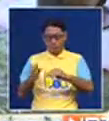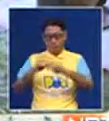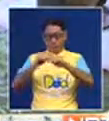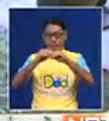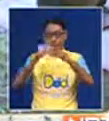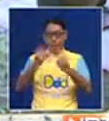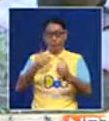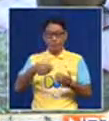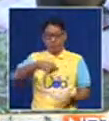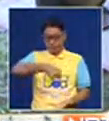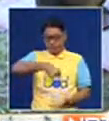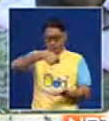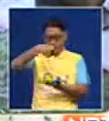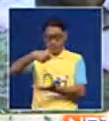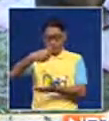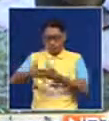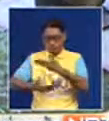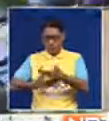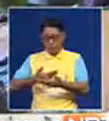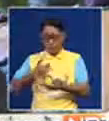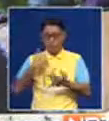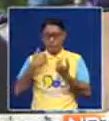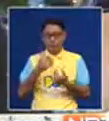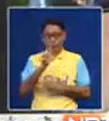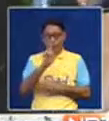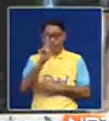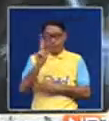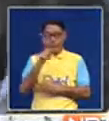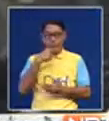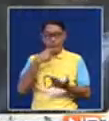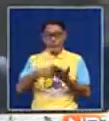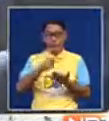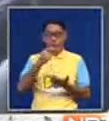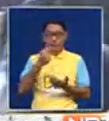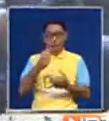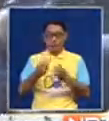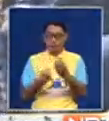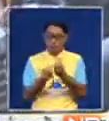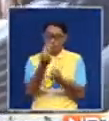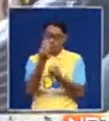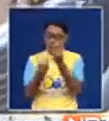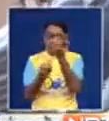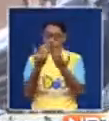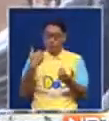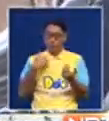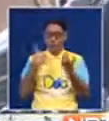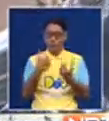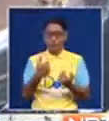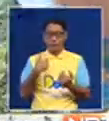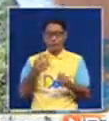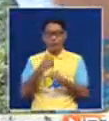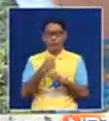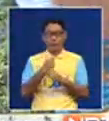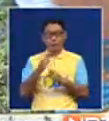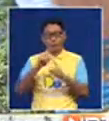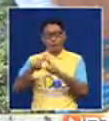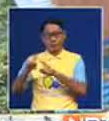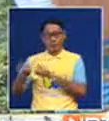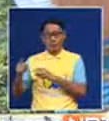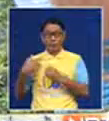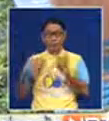าที่ทำก็สามารถที่จะนำไปใช้ประโยชน์ได้หลายอย่างนะครับไม่ว่าจะเป็นนำไปปลูกต้นไม้นะครับหรือว่าใช้งานอื่นๆส่วนราค